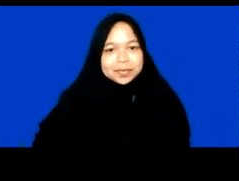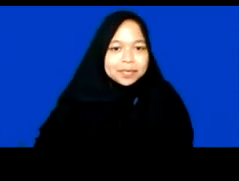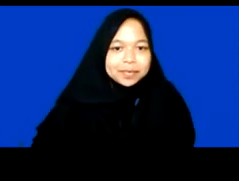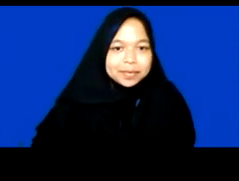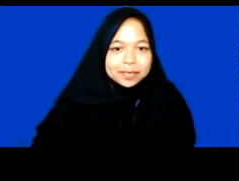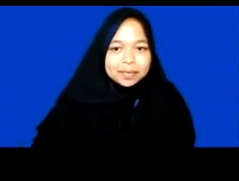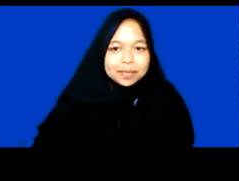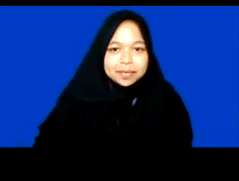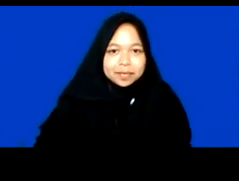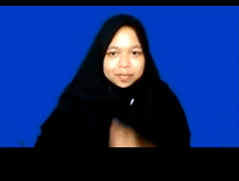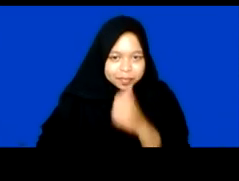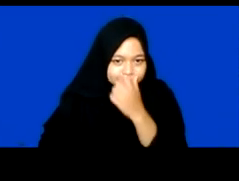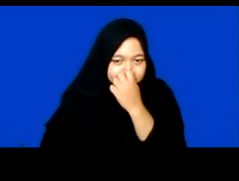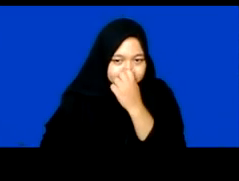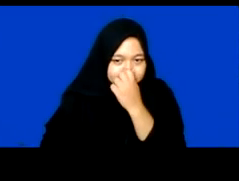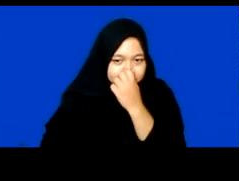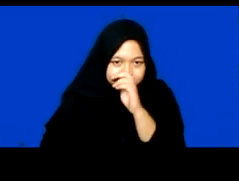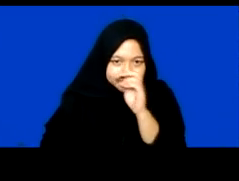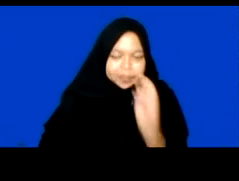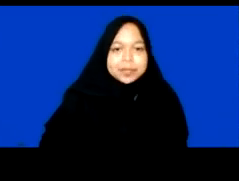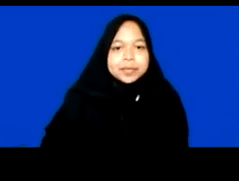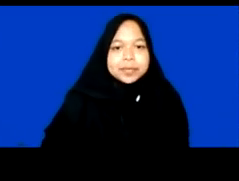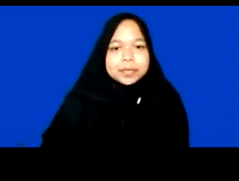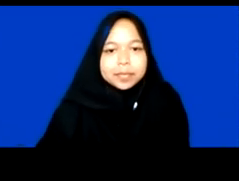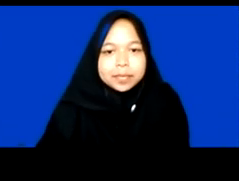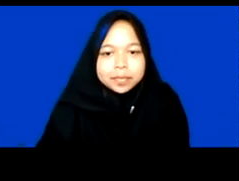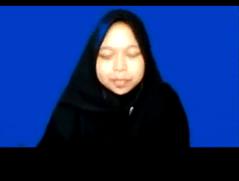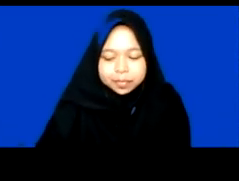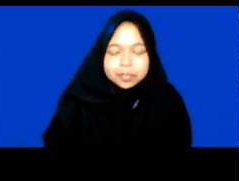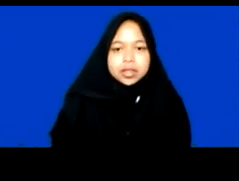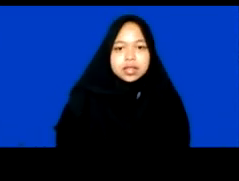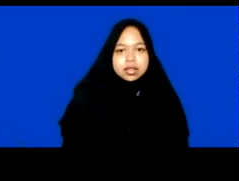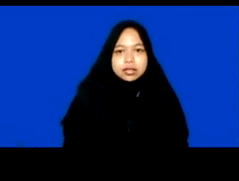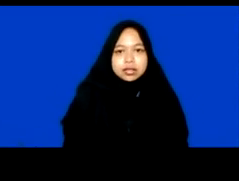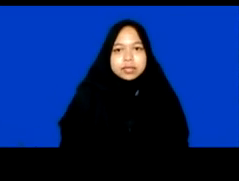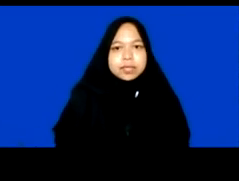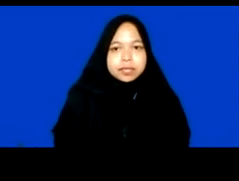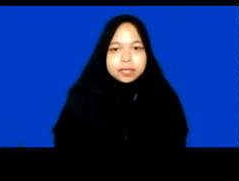wabarakatuh. Waalaikumsalam warahmatullahi wabarakatuh. Waalaikumsalam